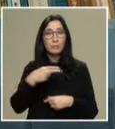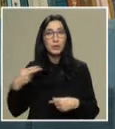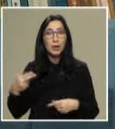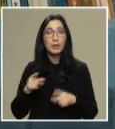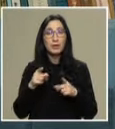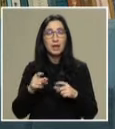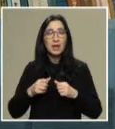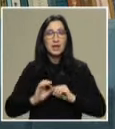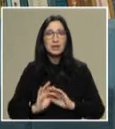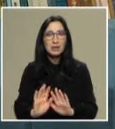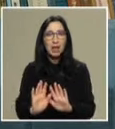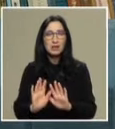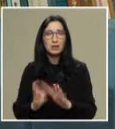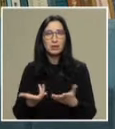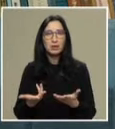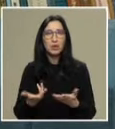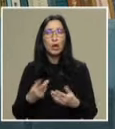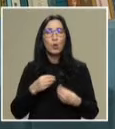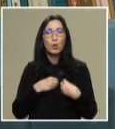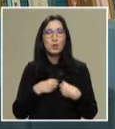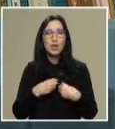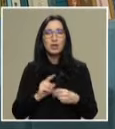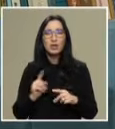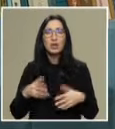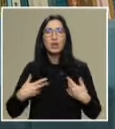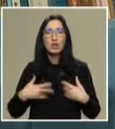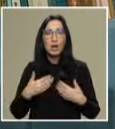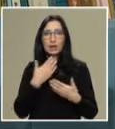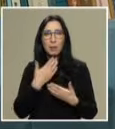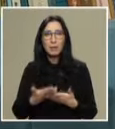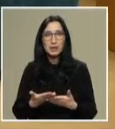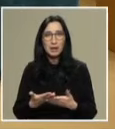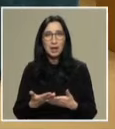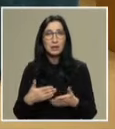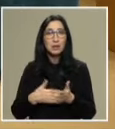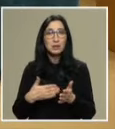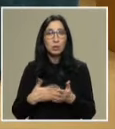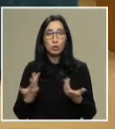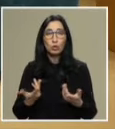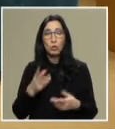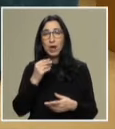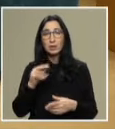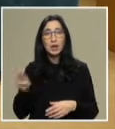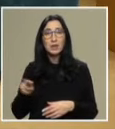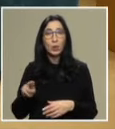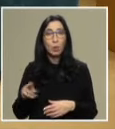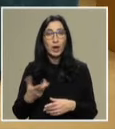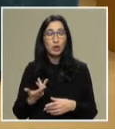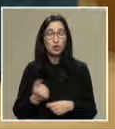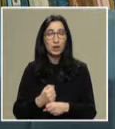те изтласкват, интуитивно усещат, но не желаят да признаят, защото, както каза колежката, самите те